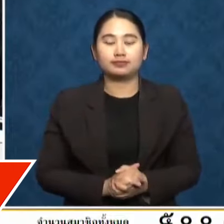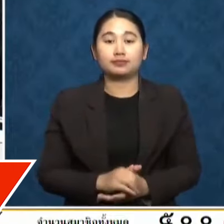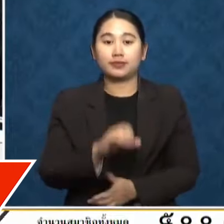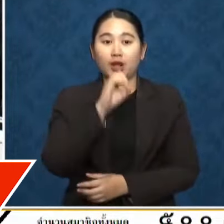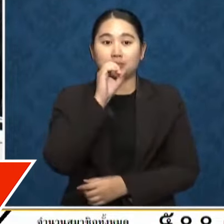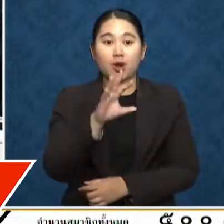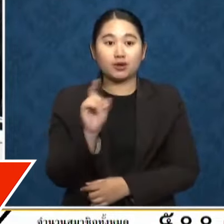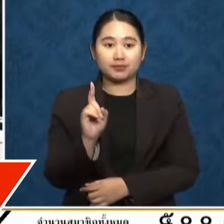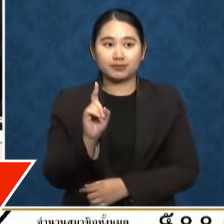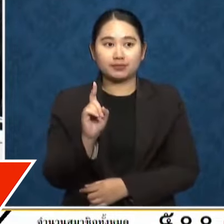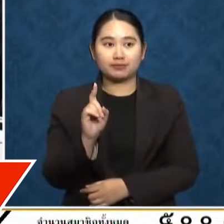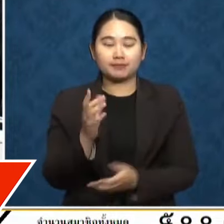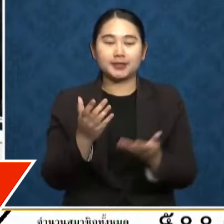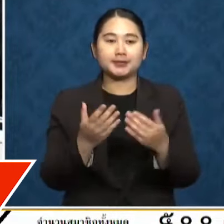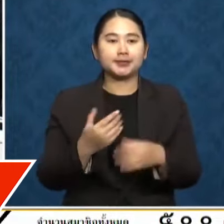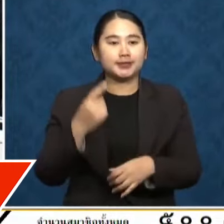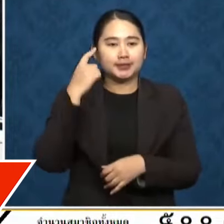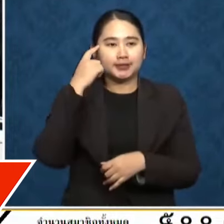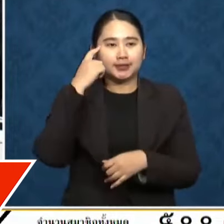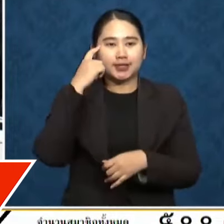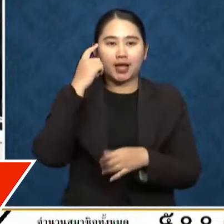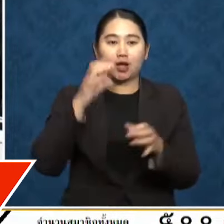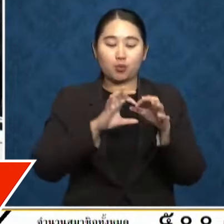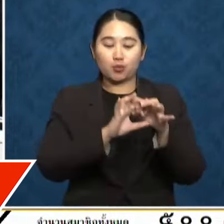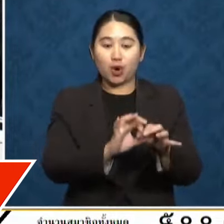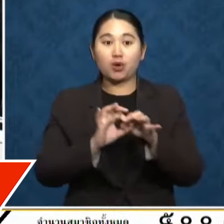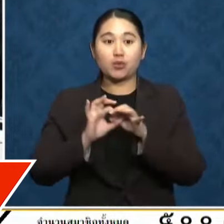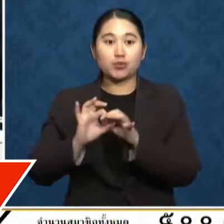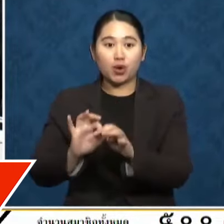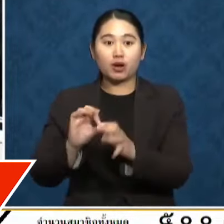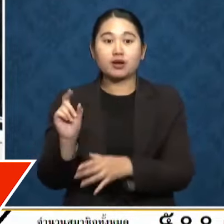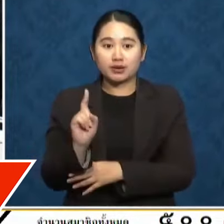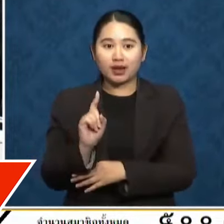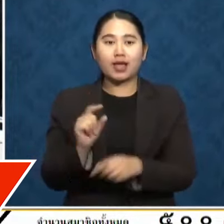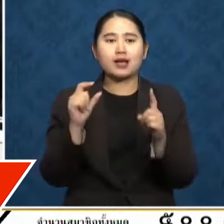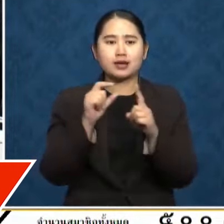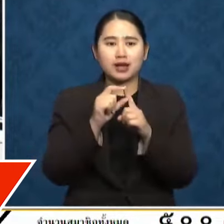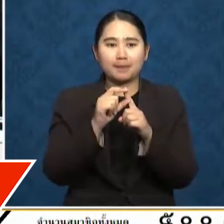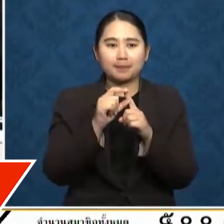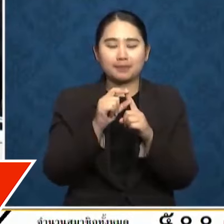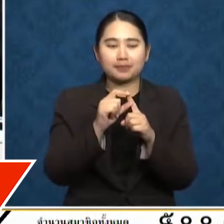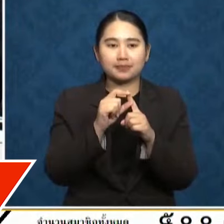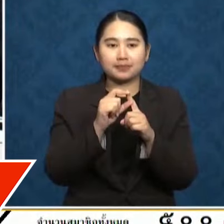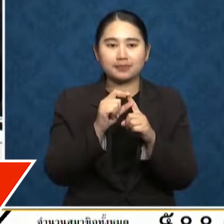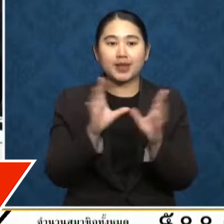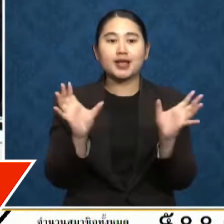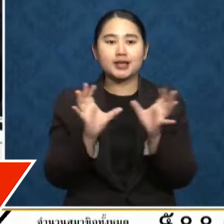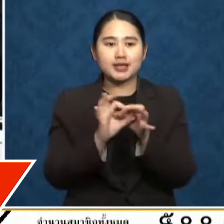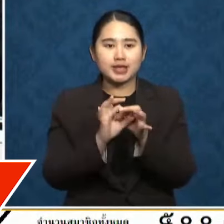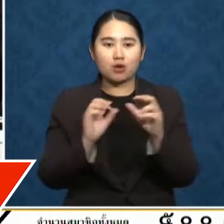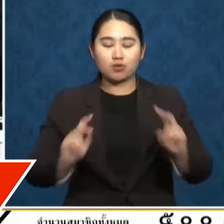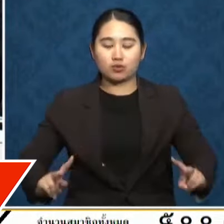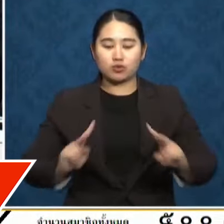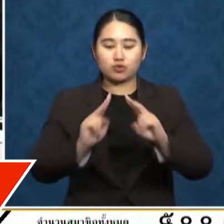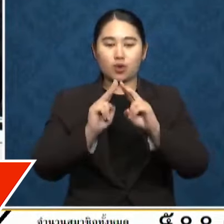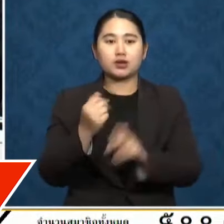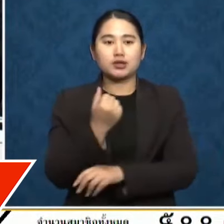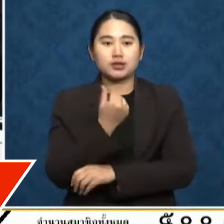ไม่ว่าท่าน เอมีข้อก teaspoonsใจเรื่องว่าคำหนานานที่อาจจะไปเกี่ยวกับกระส่งอื่น